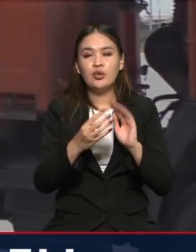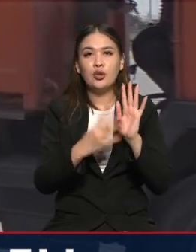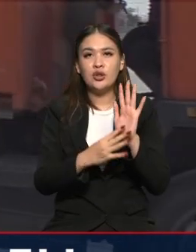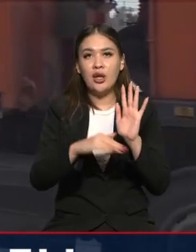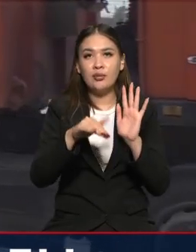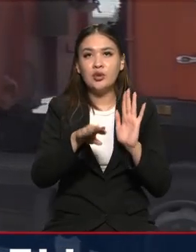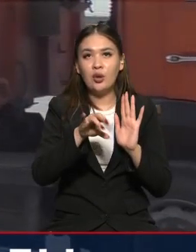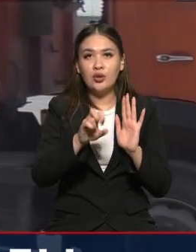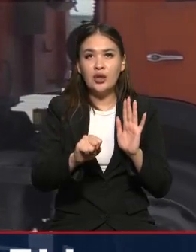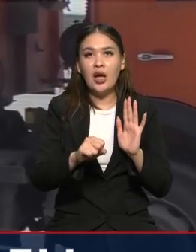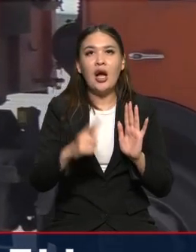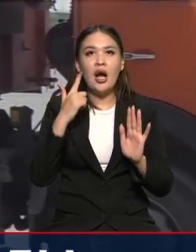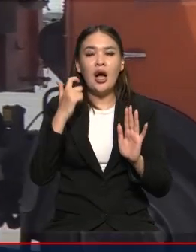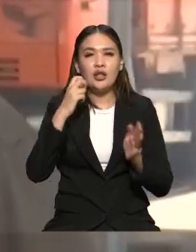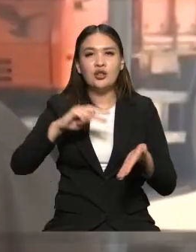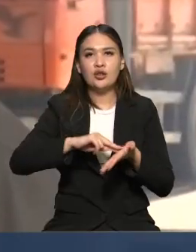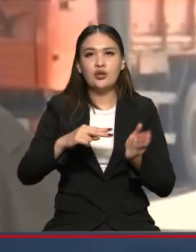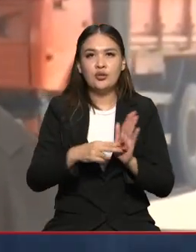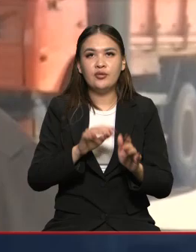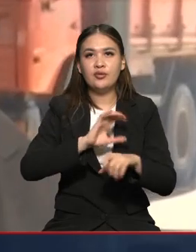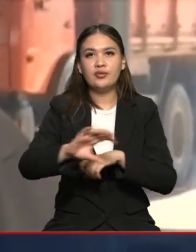тоннаға жуық қант өндіруді жоспарлап отыр.